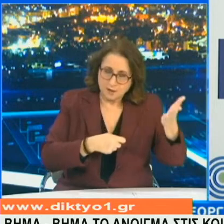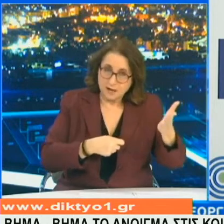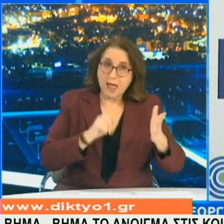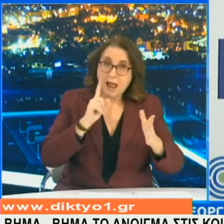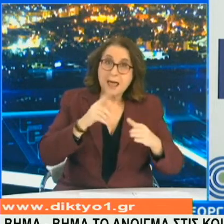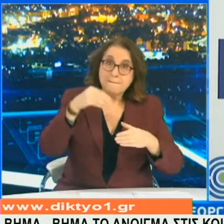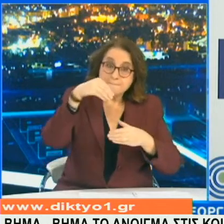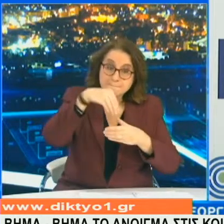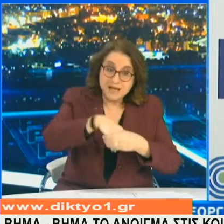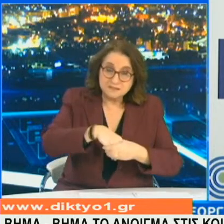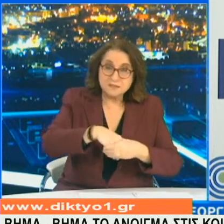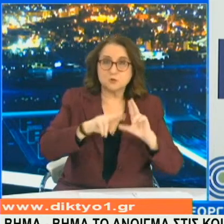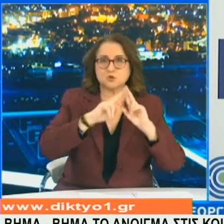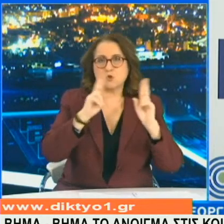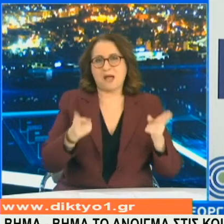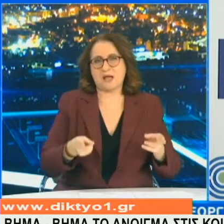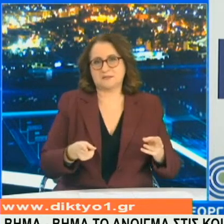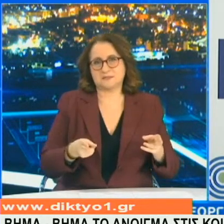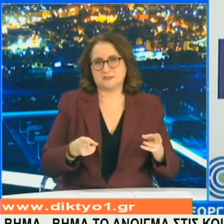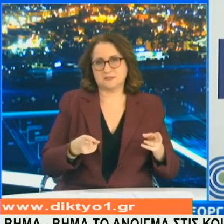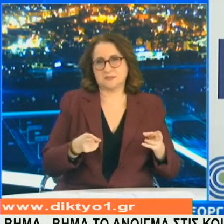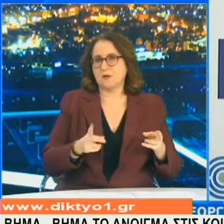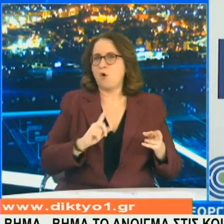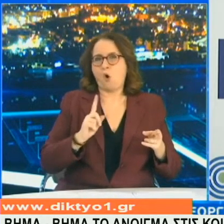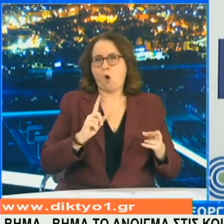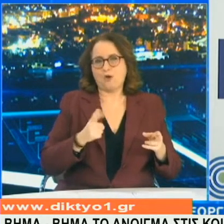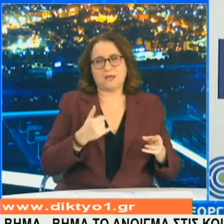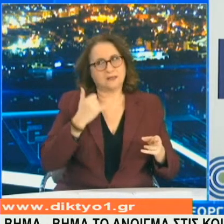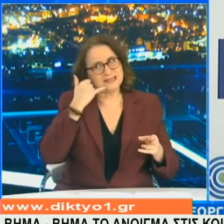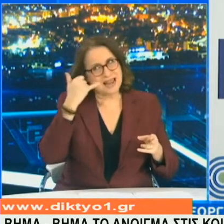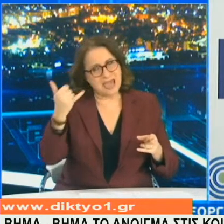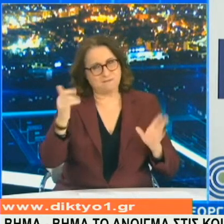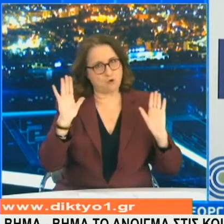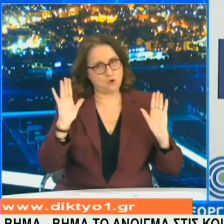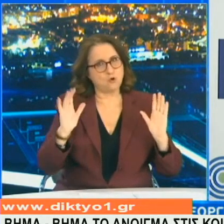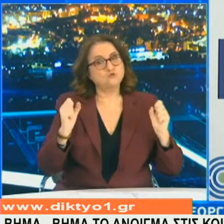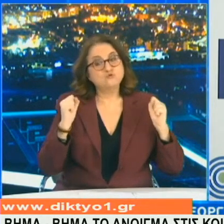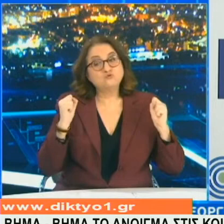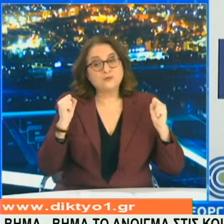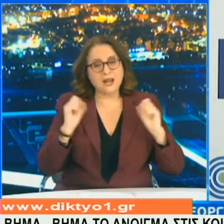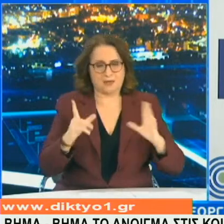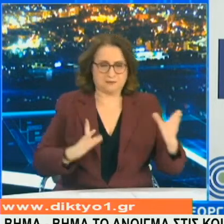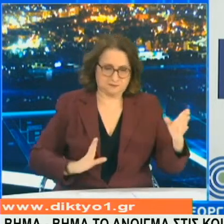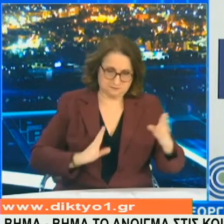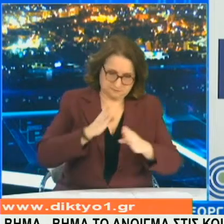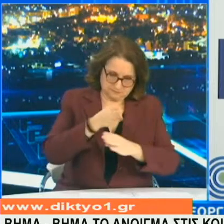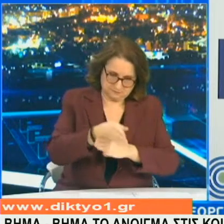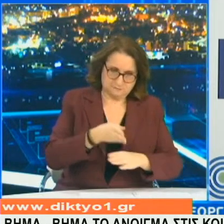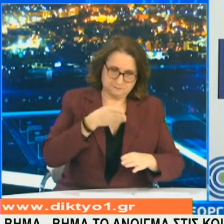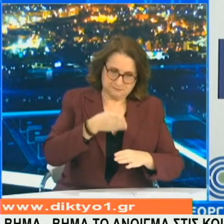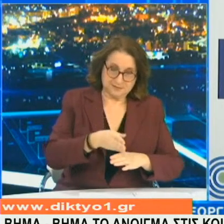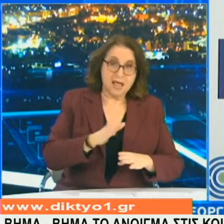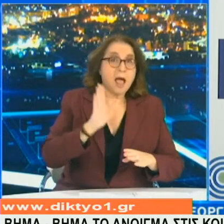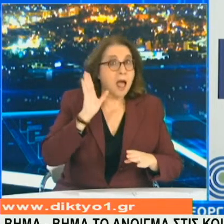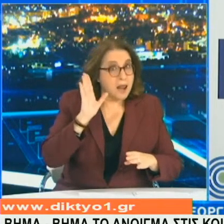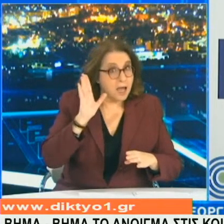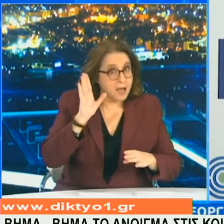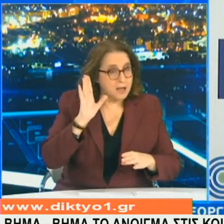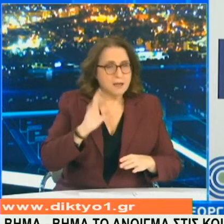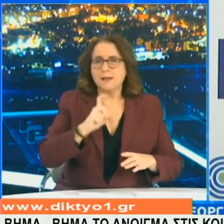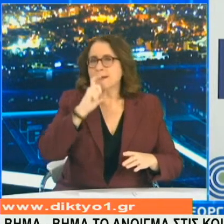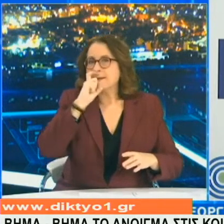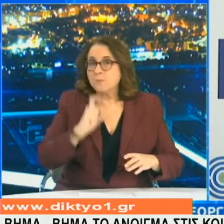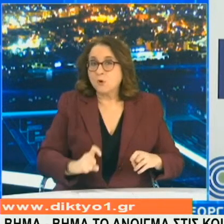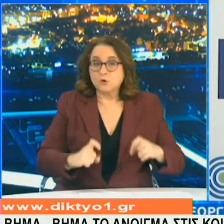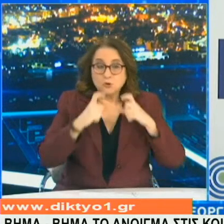του καταστήματος. Φυσικά τηρώντας απόλυτα τους υγειονομικούς κανόνες, δηλαδή παντού υποχρεωτικά η χρήση μάσκας,